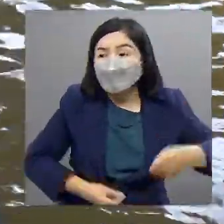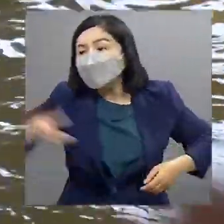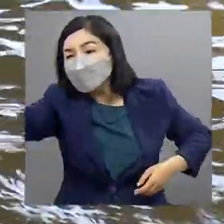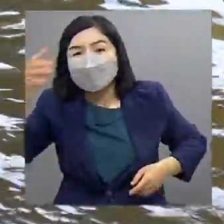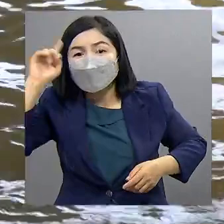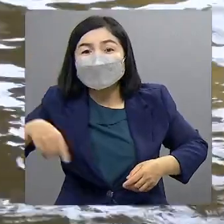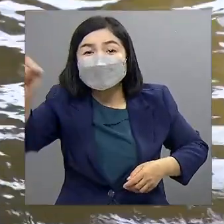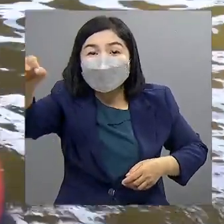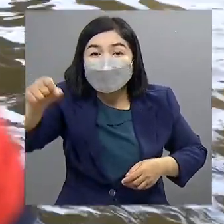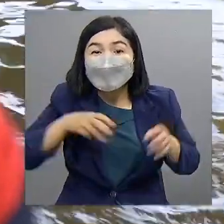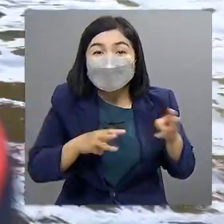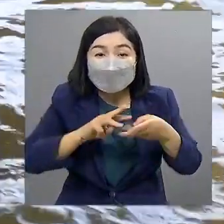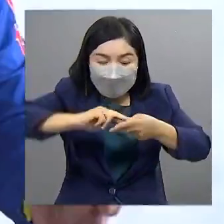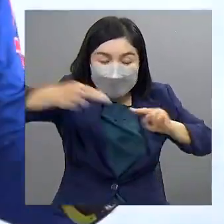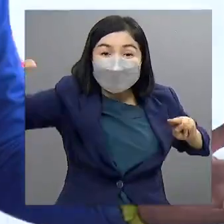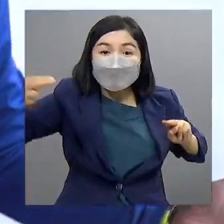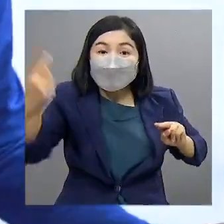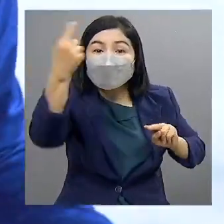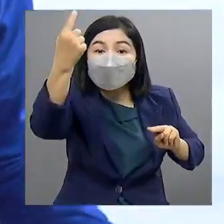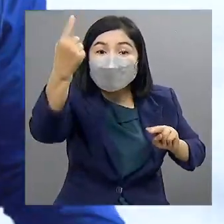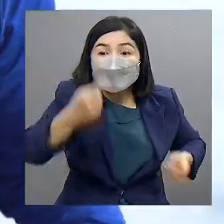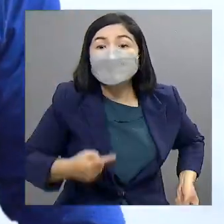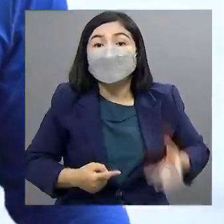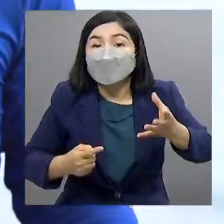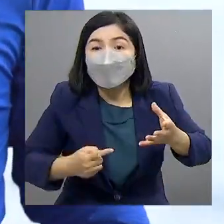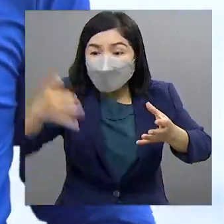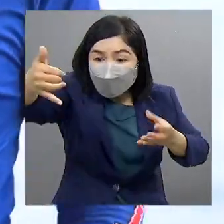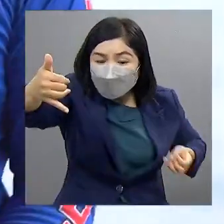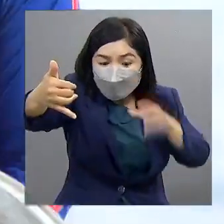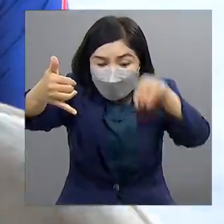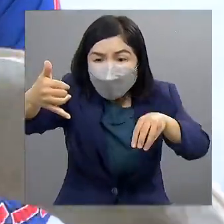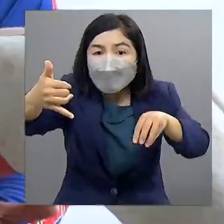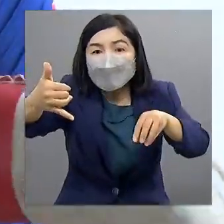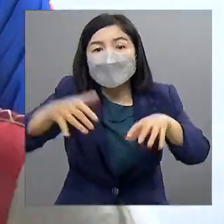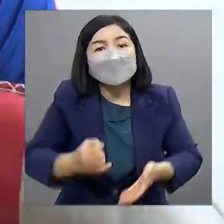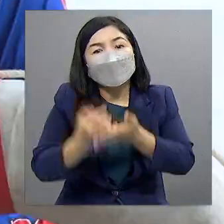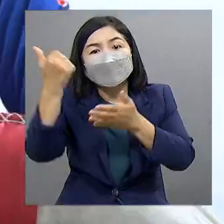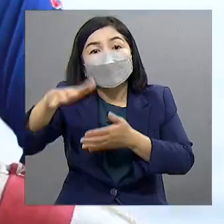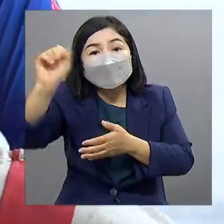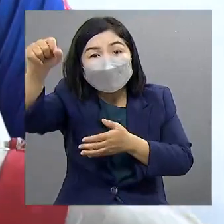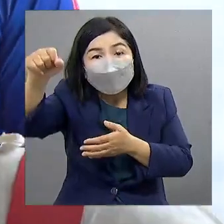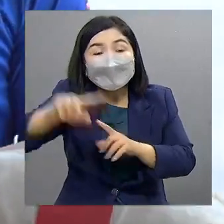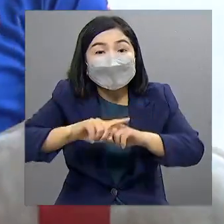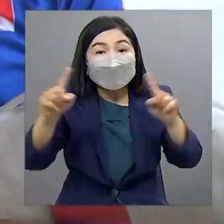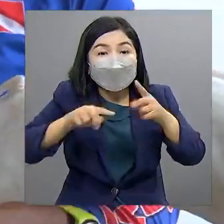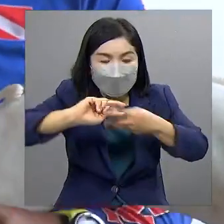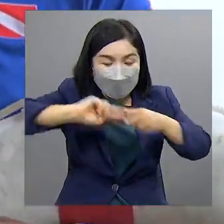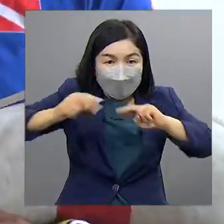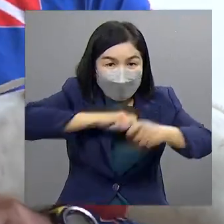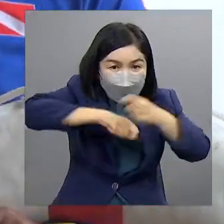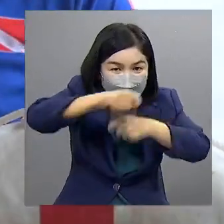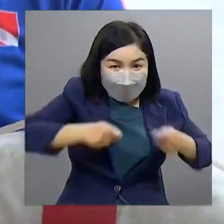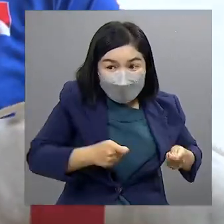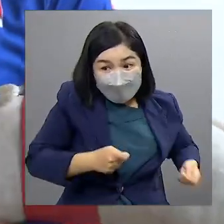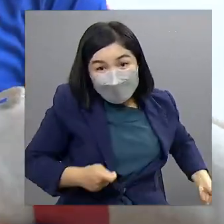ราถ้าเรามีอันเดียวโยนไปไม่ถึงเข า หมดหนทางช่วยแล้ว ใช่ใช่ ถูกไหมครับแต่ถ้าเรามีเชือกด้วยเราโยนไปไม่ถึงเราดึงกลับม